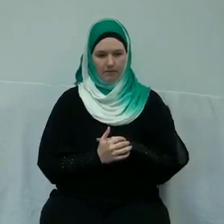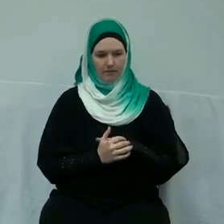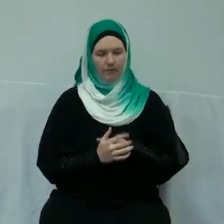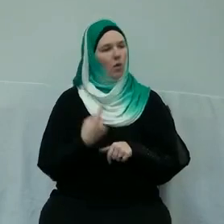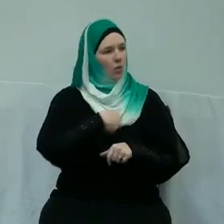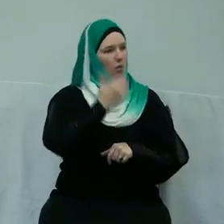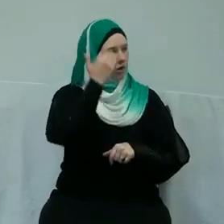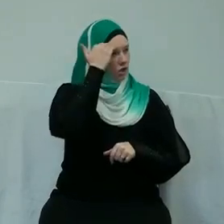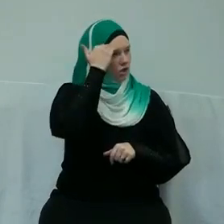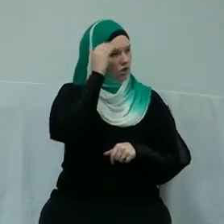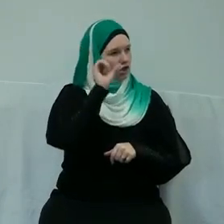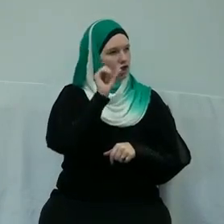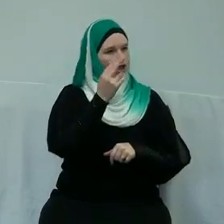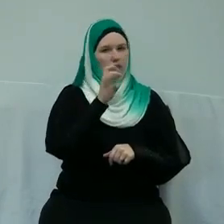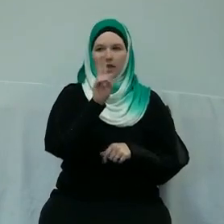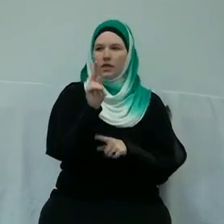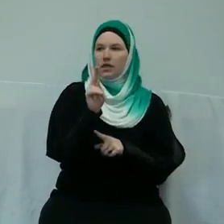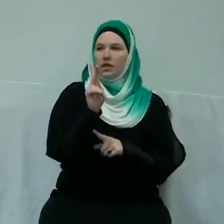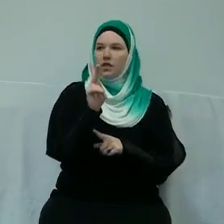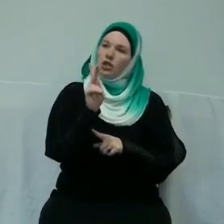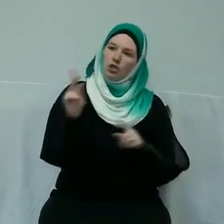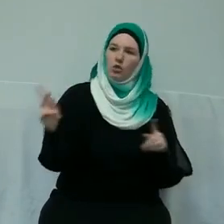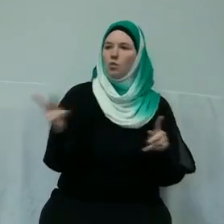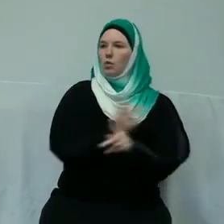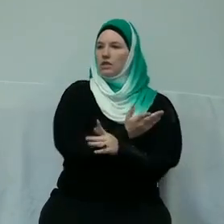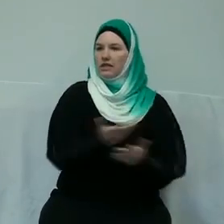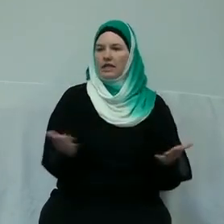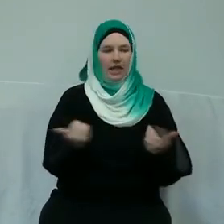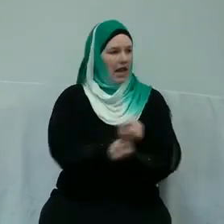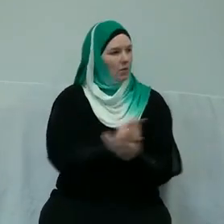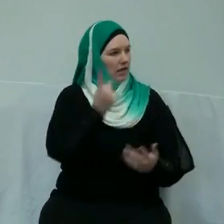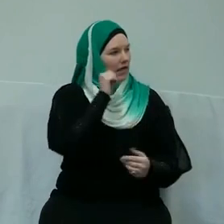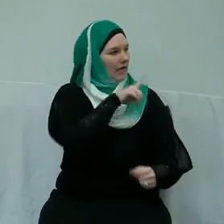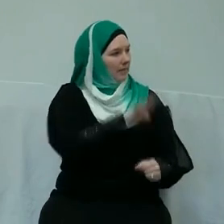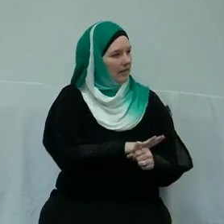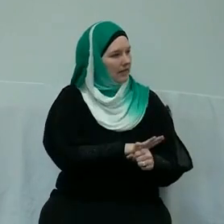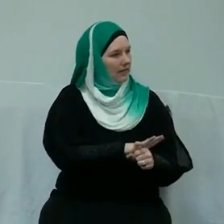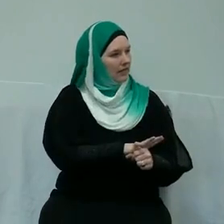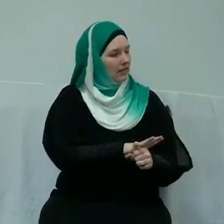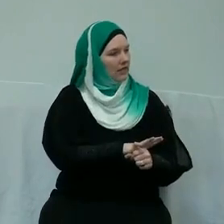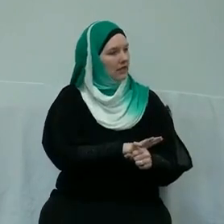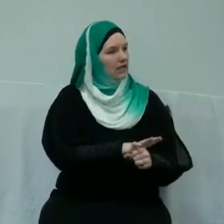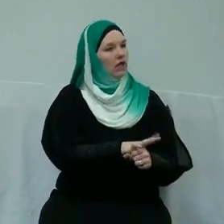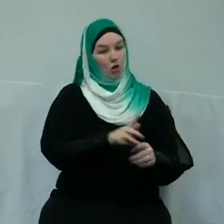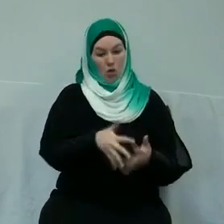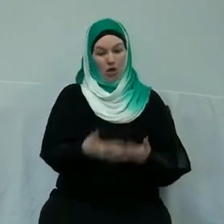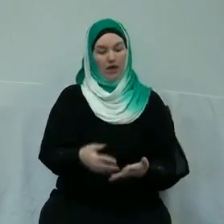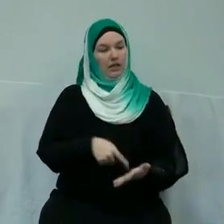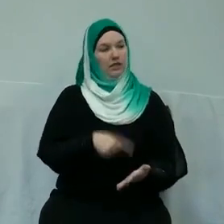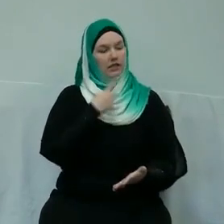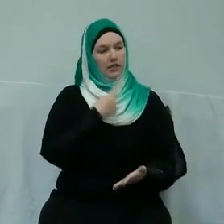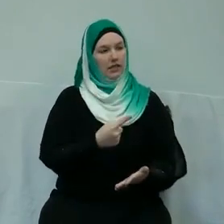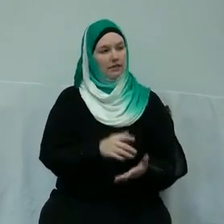عَظِيمٌ. We know that shirk is the worst thing anybody could commit. Here the Quran is saying,